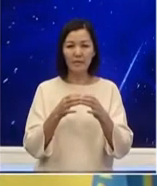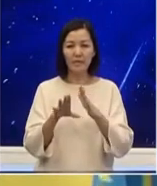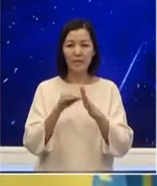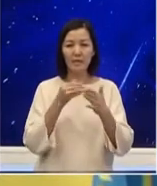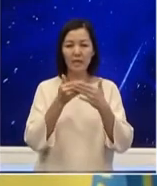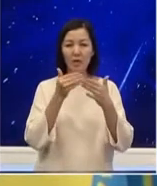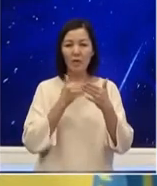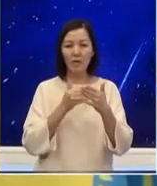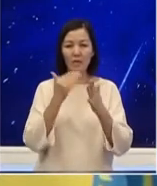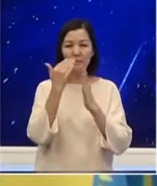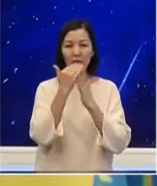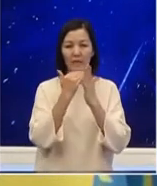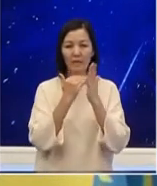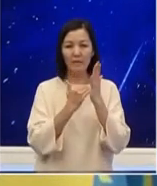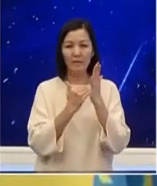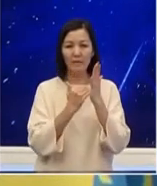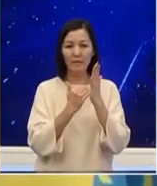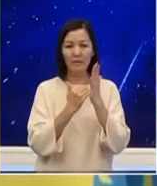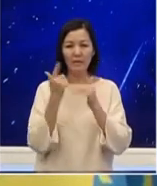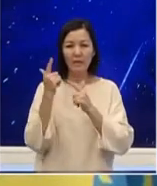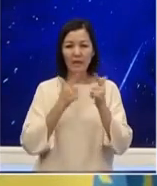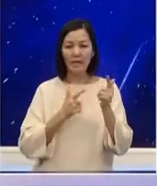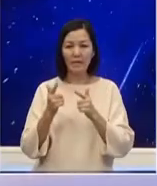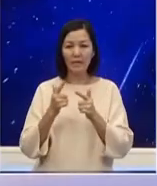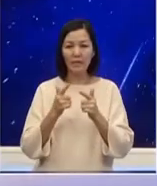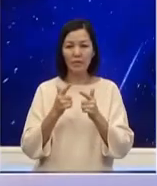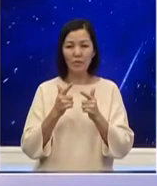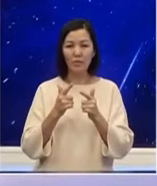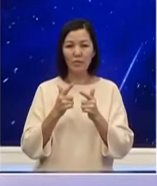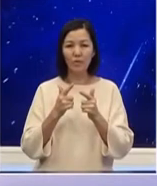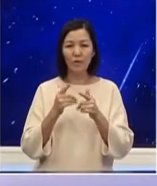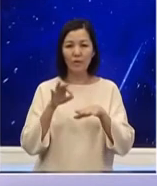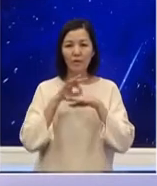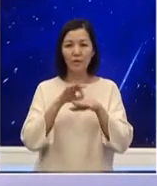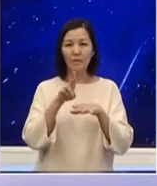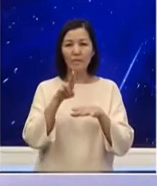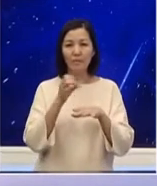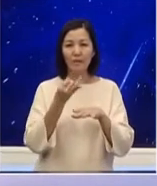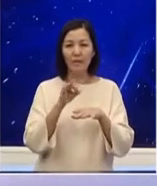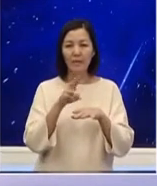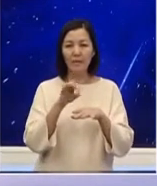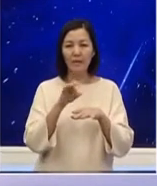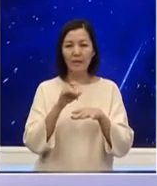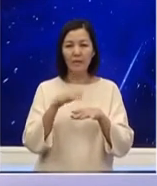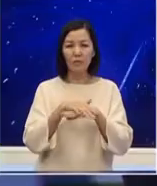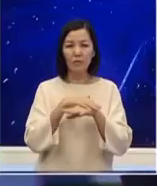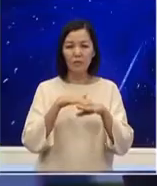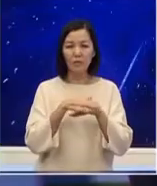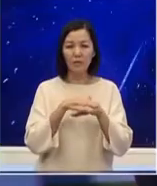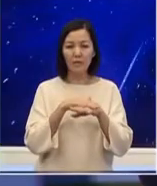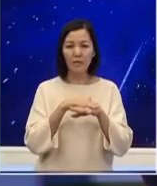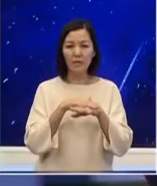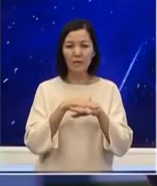алды бағдарламасын әзірлеу барысында праймериз кезінде тұрғындар